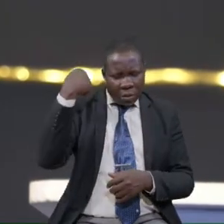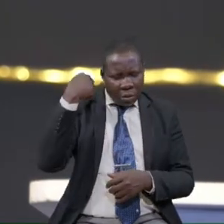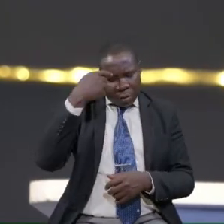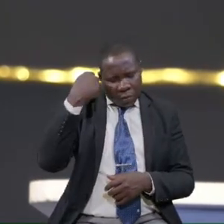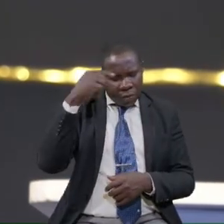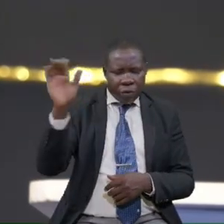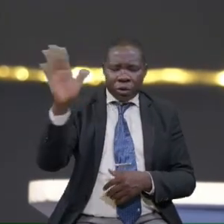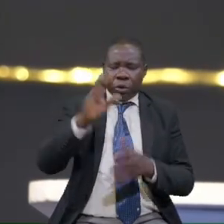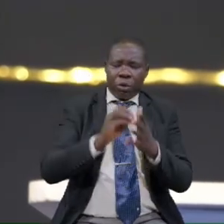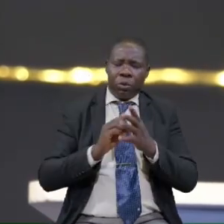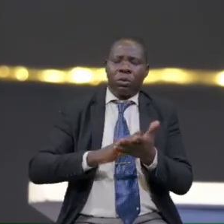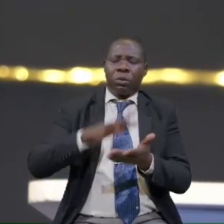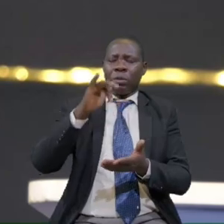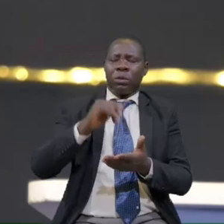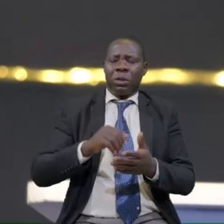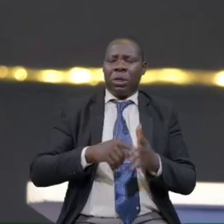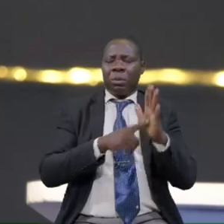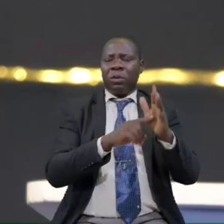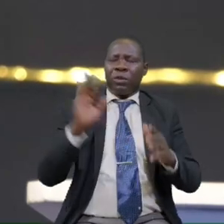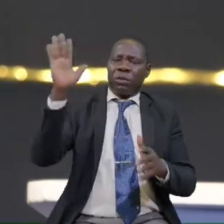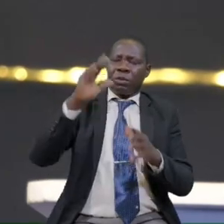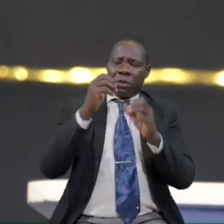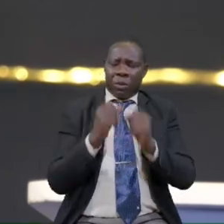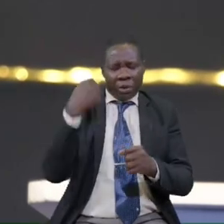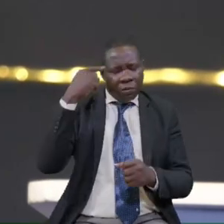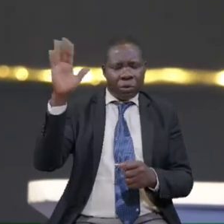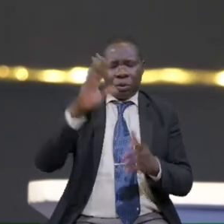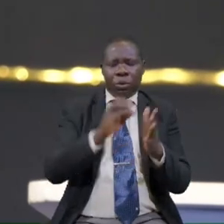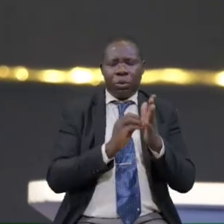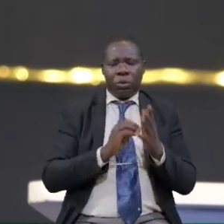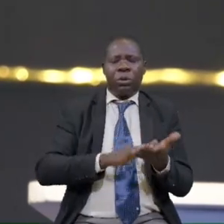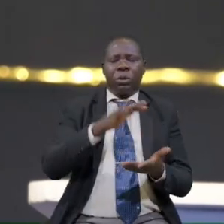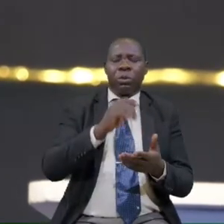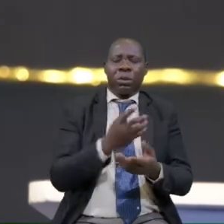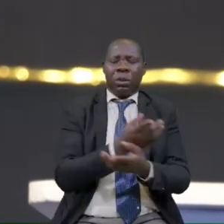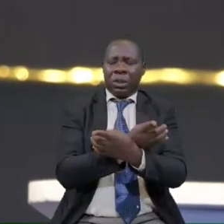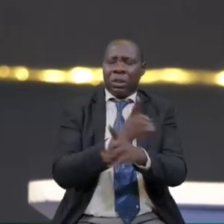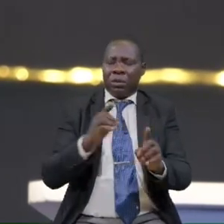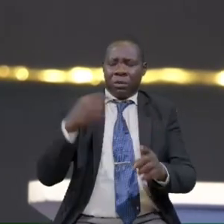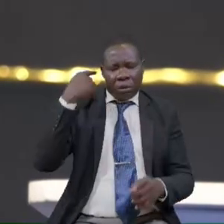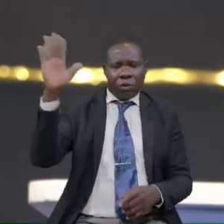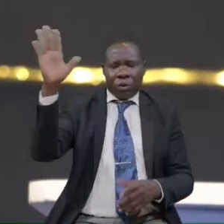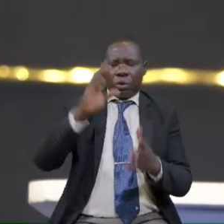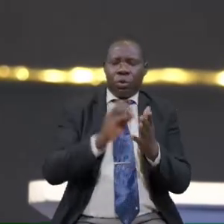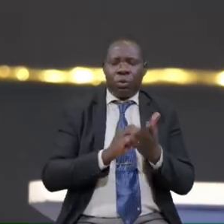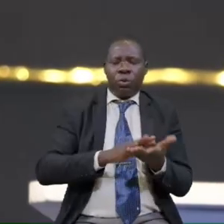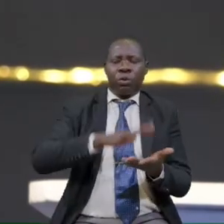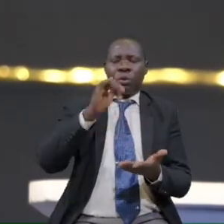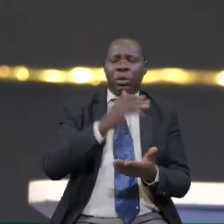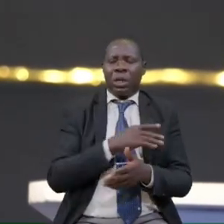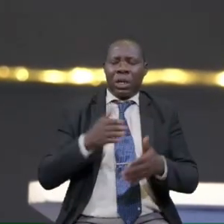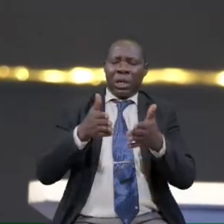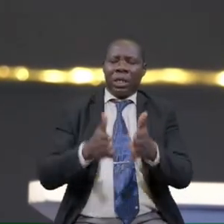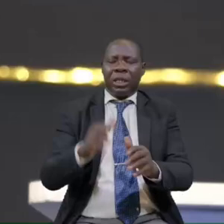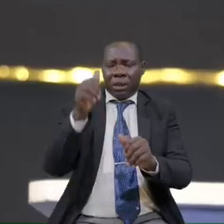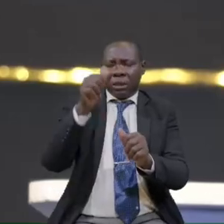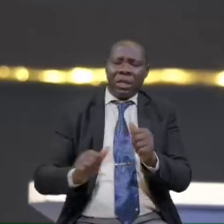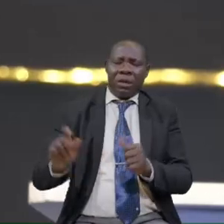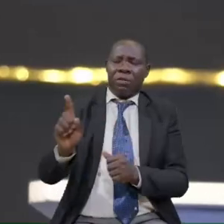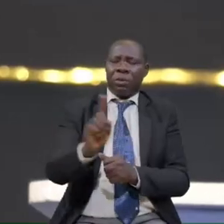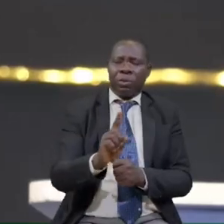Manifeste ta puissance pour ta gloire. La délivrance pour ta gloire. Et que tout le monde